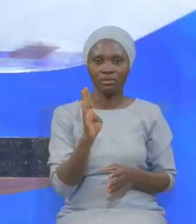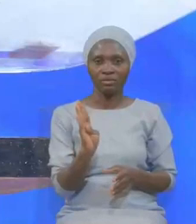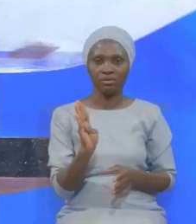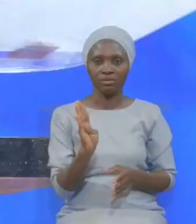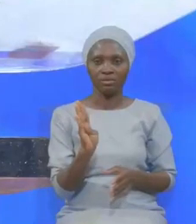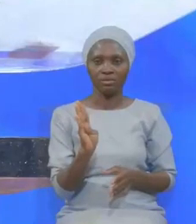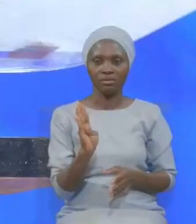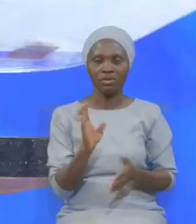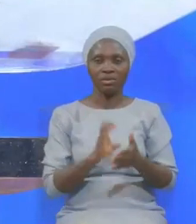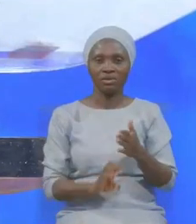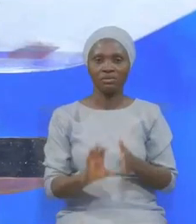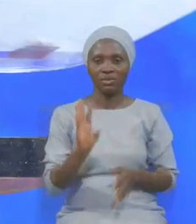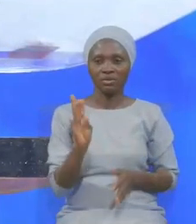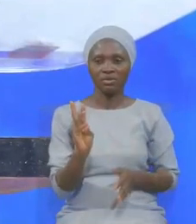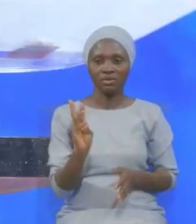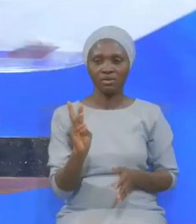chapitre 6,